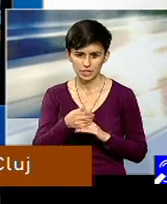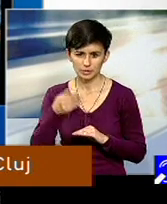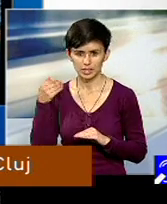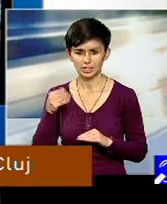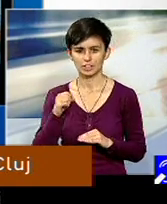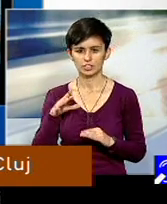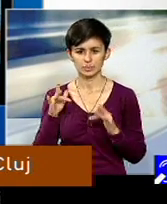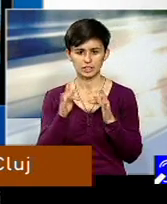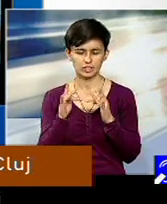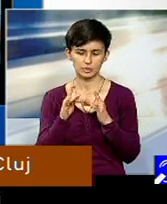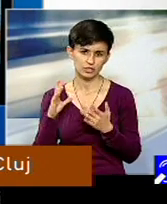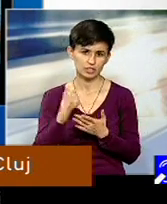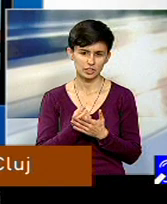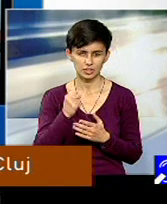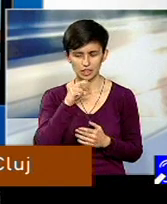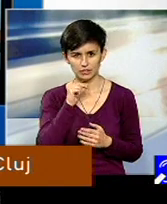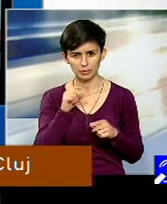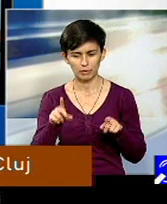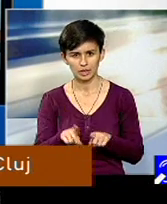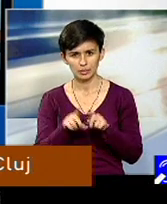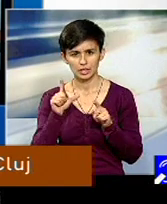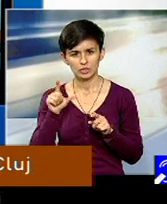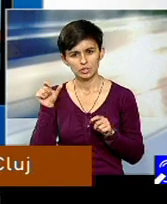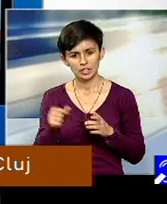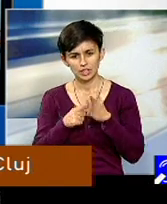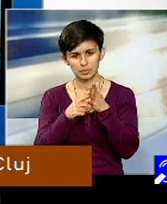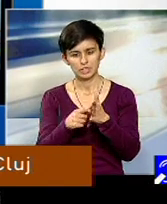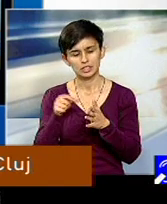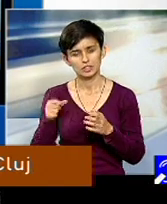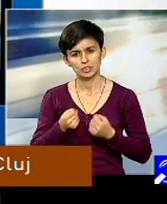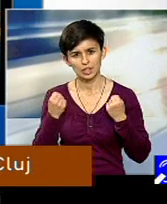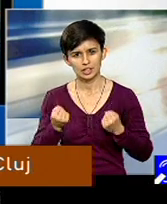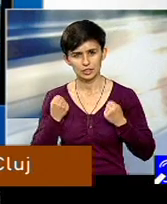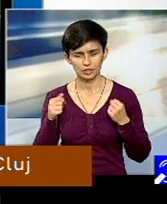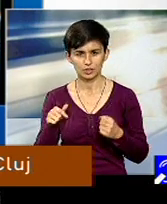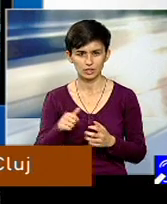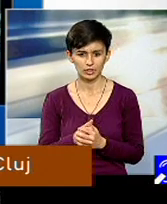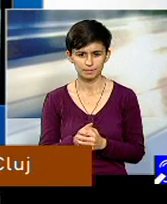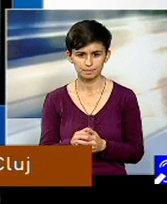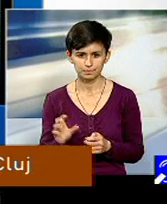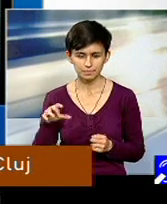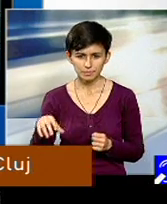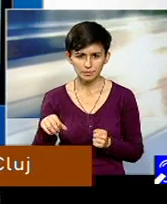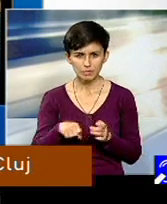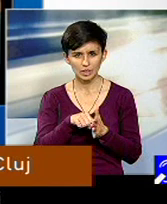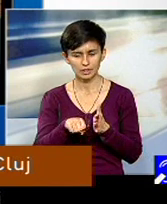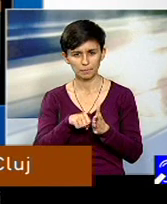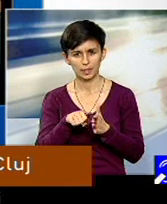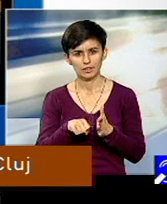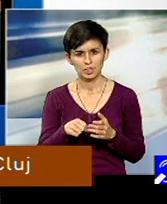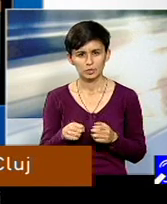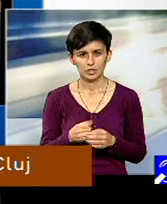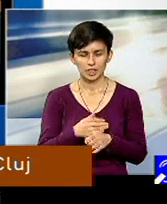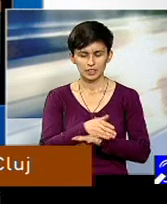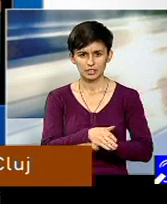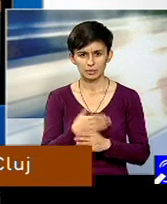15 meciuri câștigate. Vorbim imediat cu doi reprezentanți și cu antrenorul lor. În același timp, caravana filmului accesibilizat pentru nevăzători